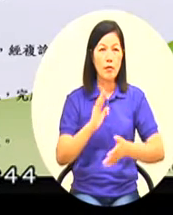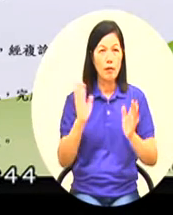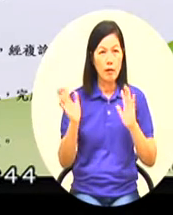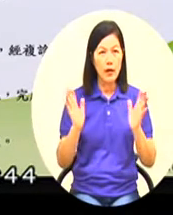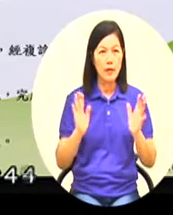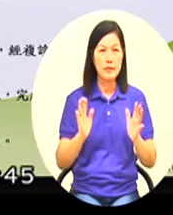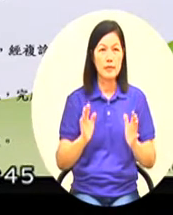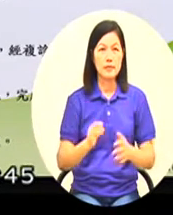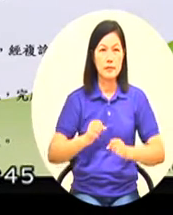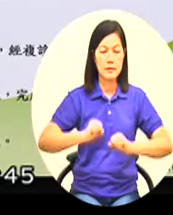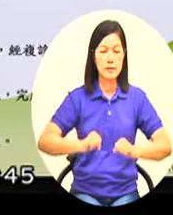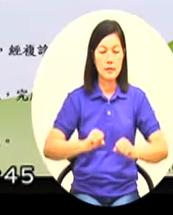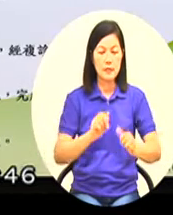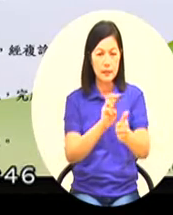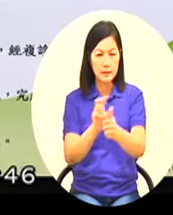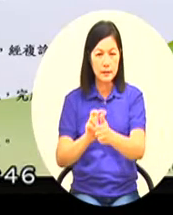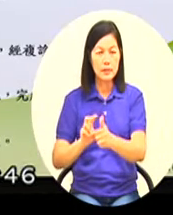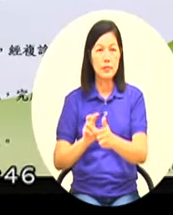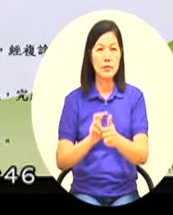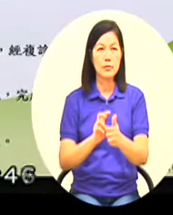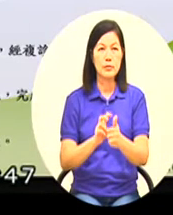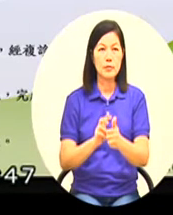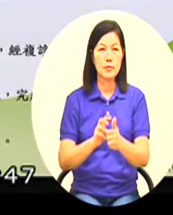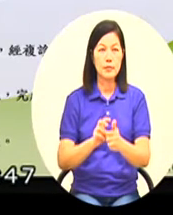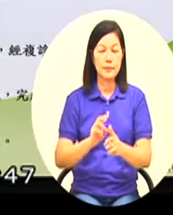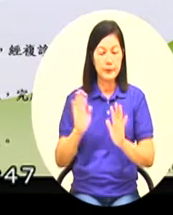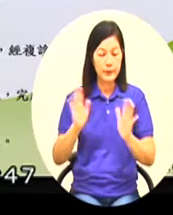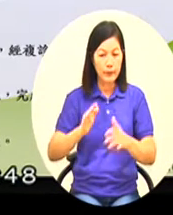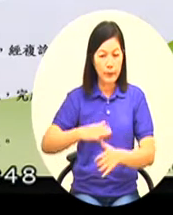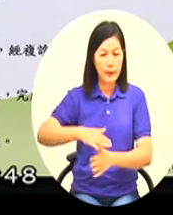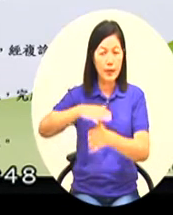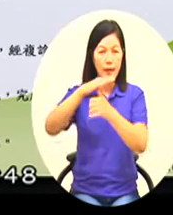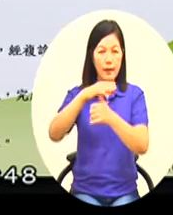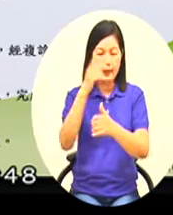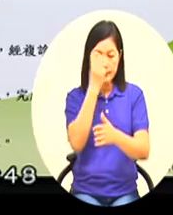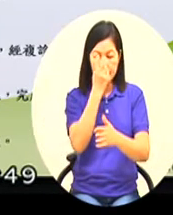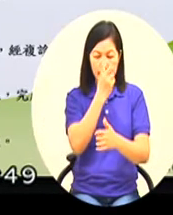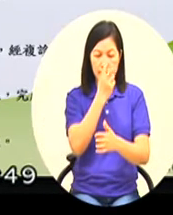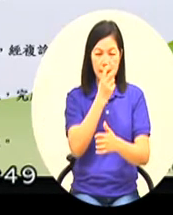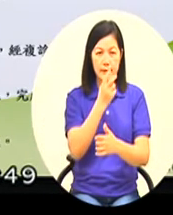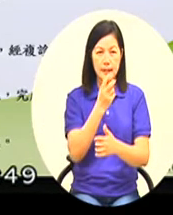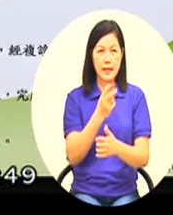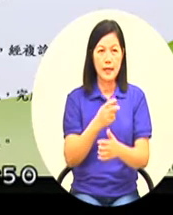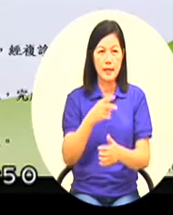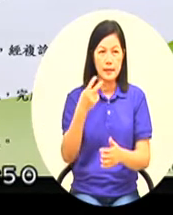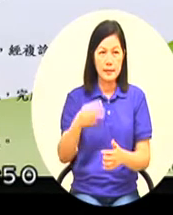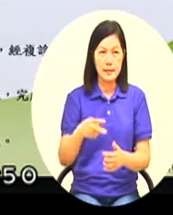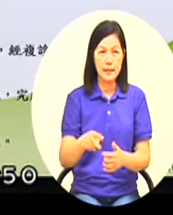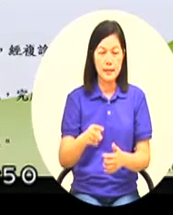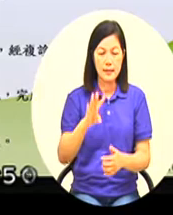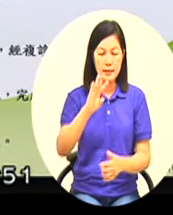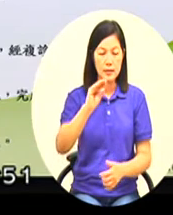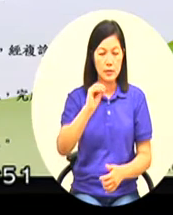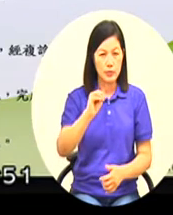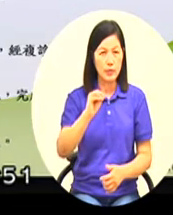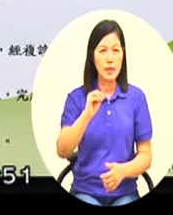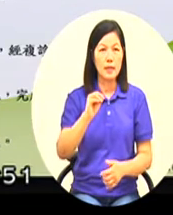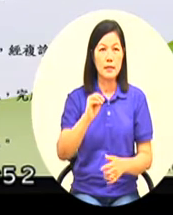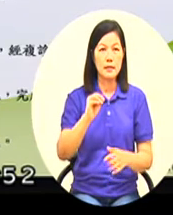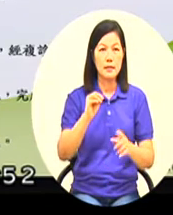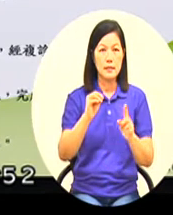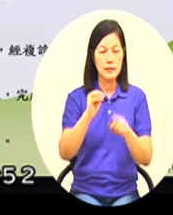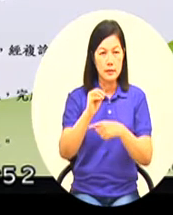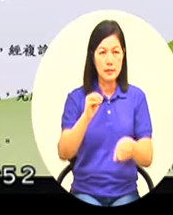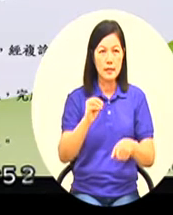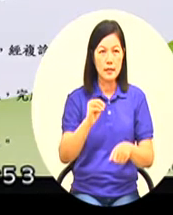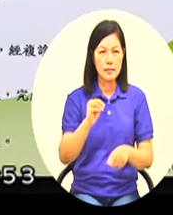于婴幼儿童的生长发展筛检，总共将近40000人，那有发现有疑似